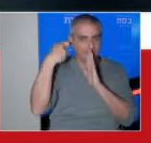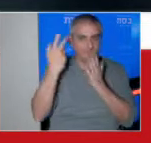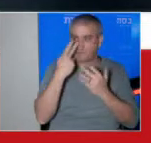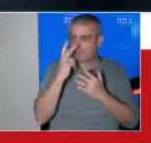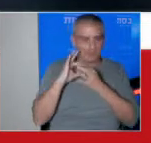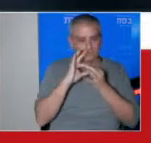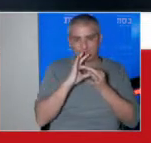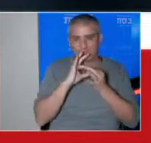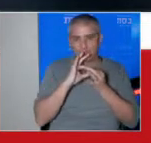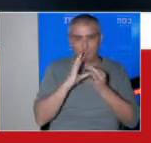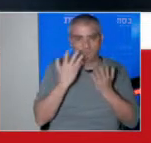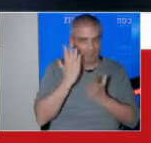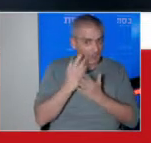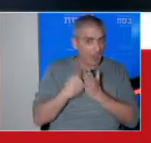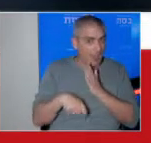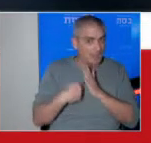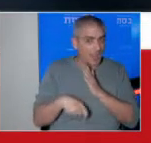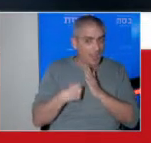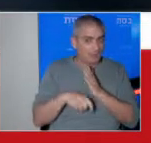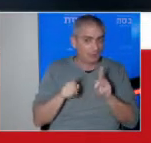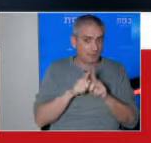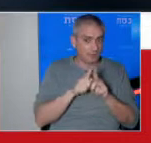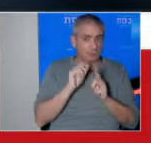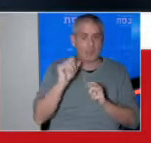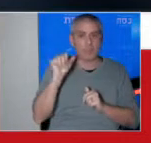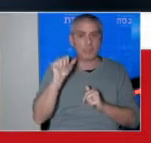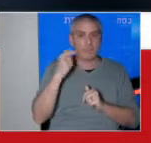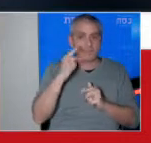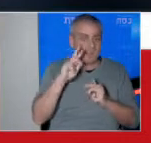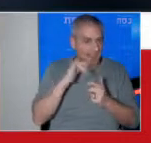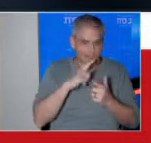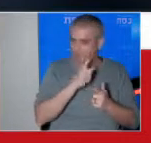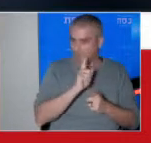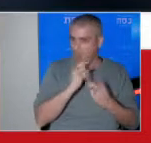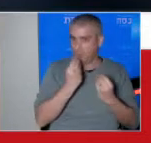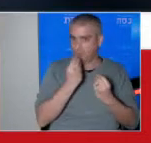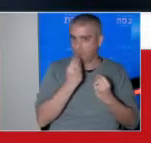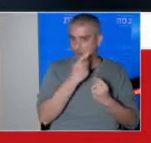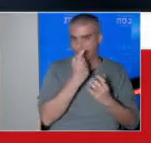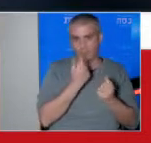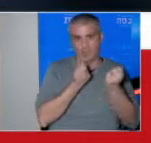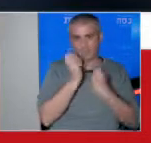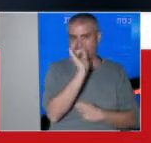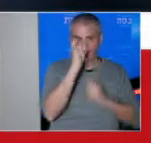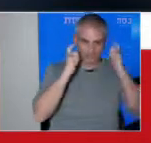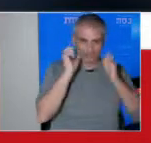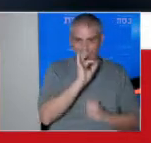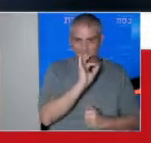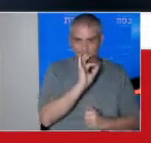מבחינת הסדרות, היא רכשה סדרות, כמו שציינת, אנטומיה של גריי וכן הלאה? זה לא דברים שהתחילו כהפקת דיסני,